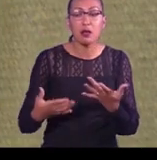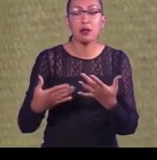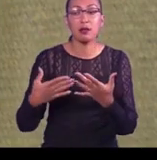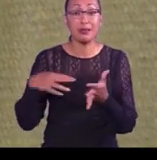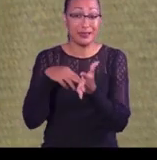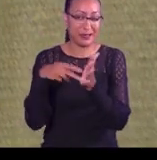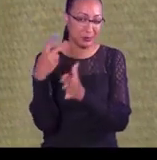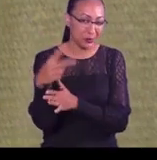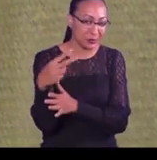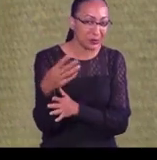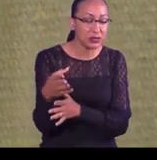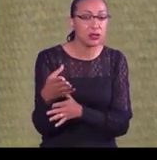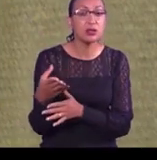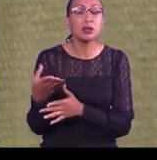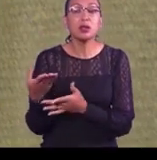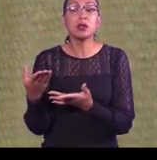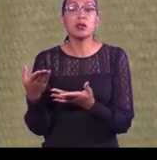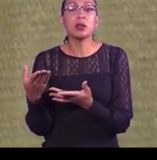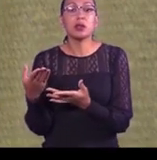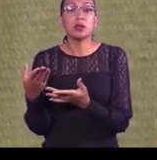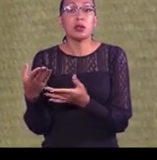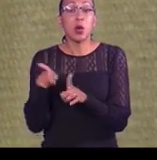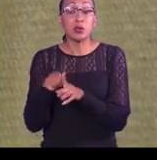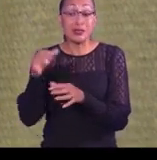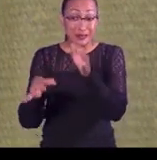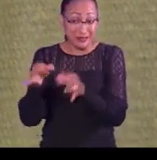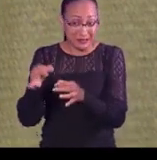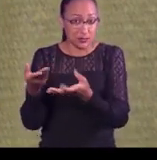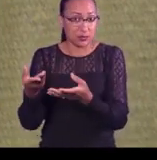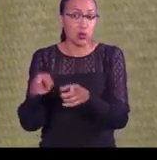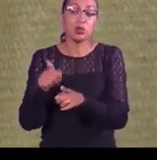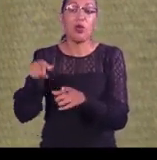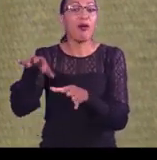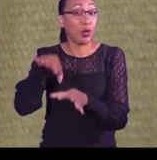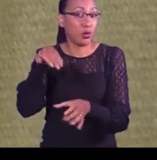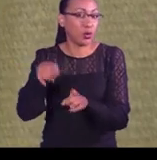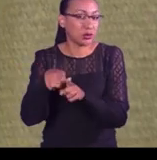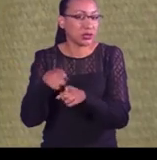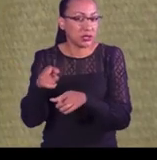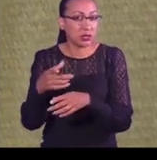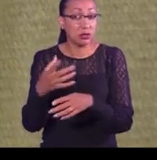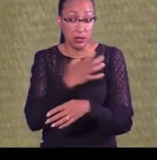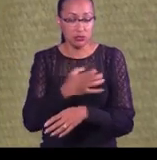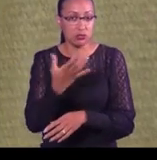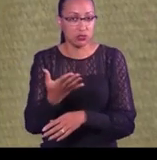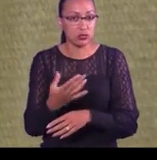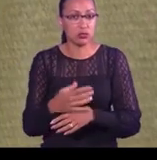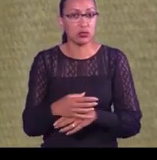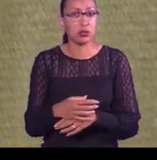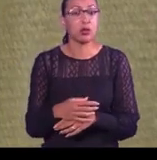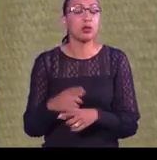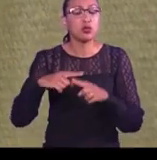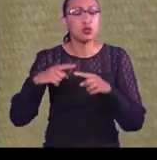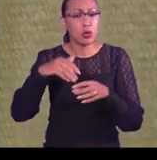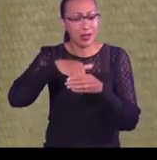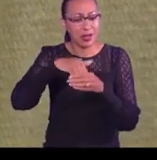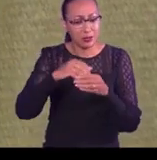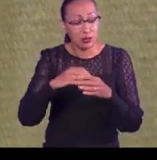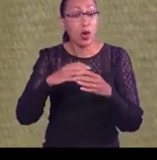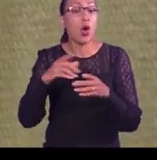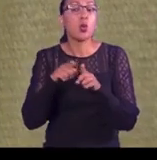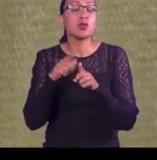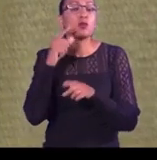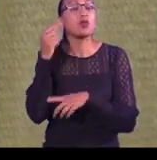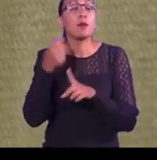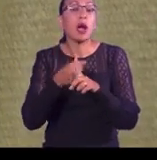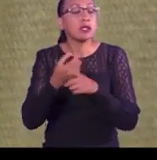et par ton expérience juridique et d'élu. C'est très fourni et je ne reprendrai pas, Daniel Maritien aussi